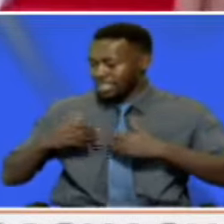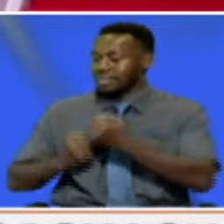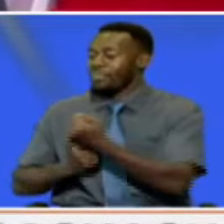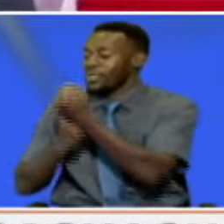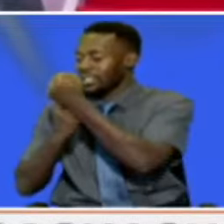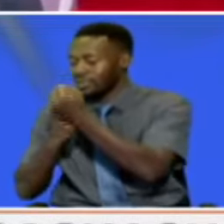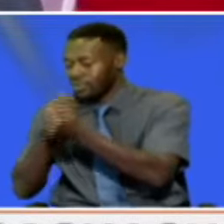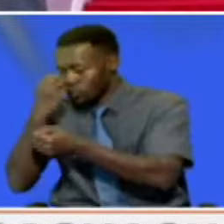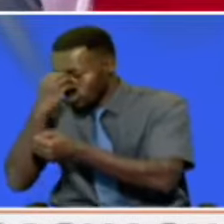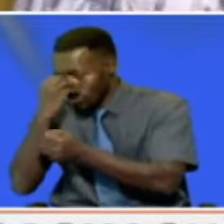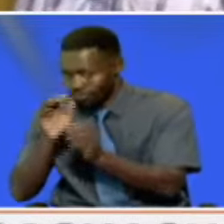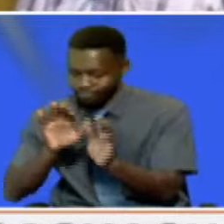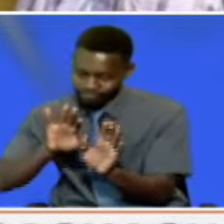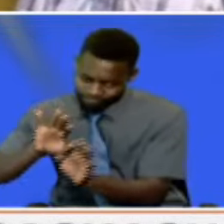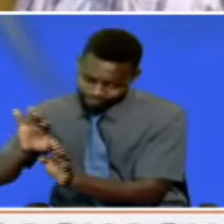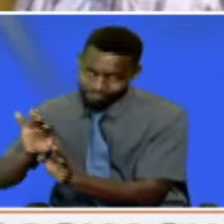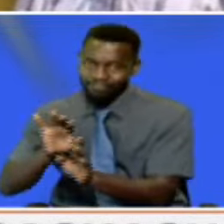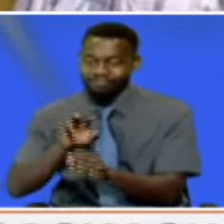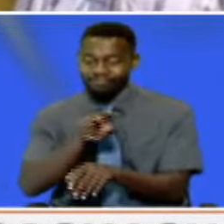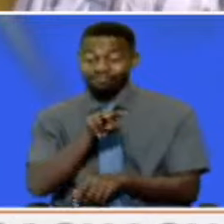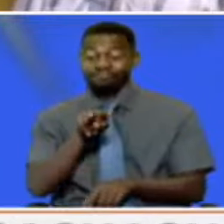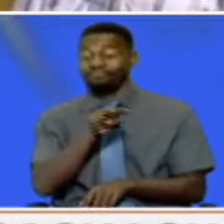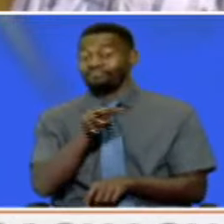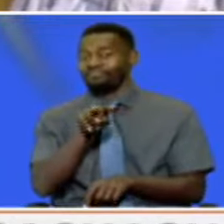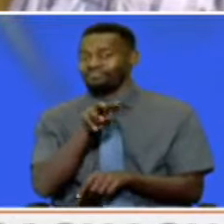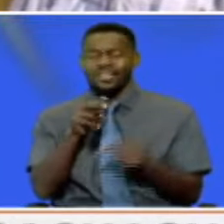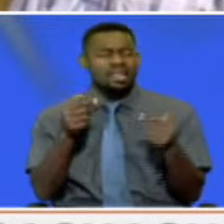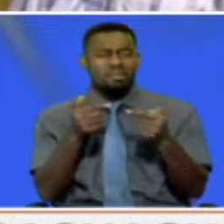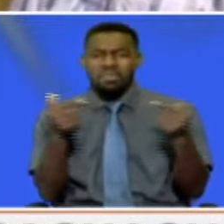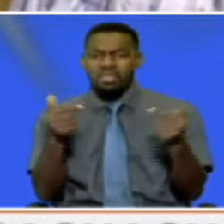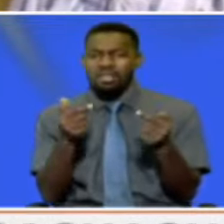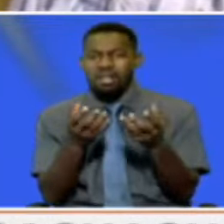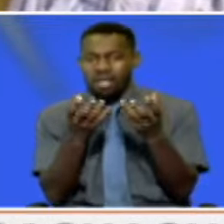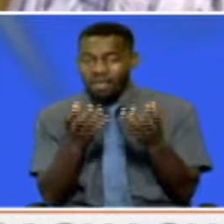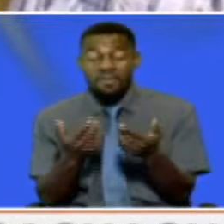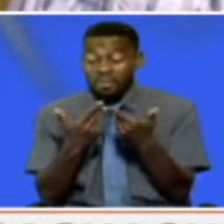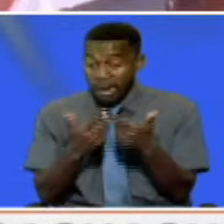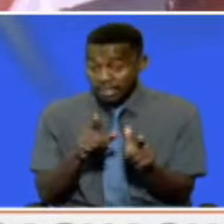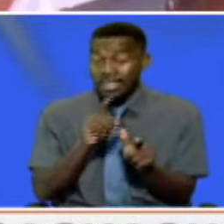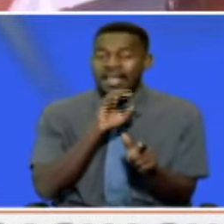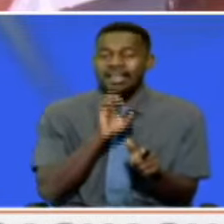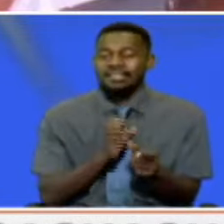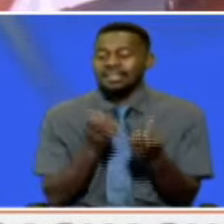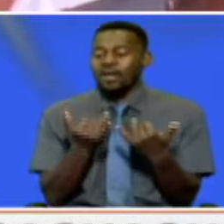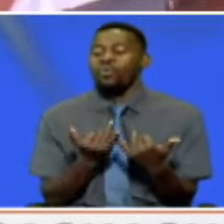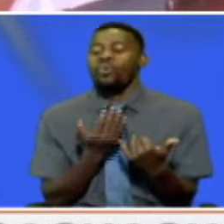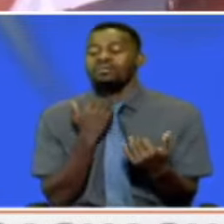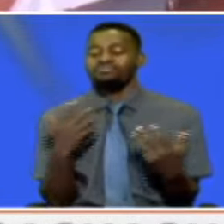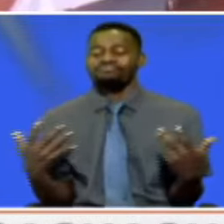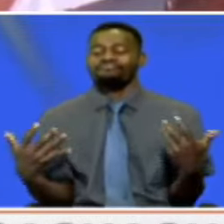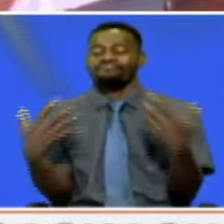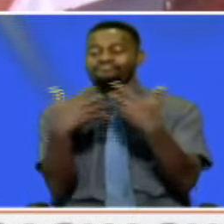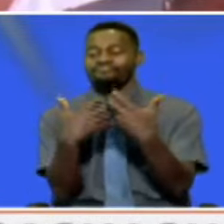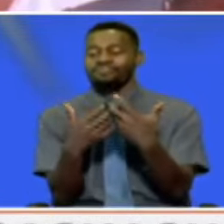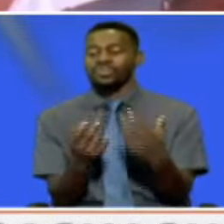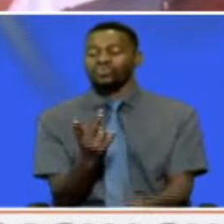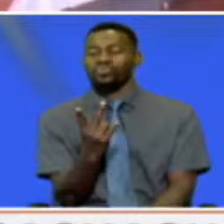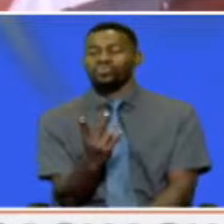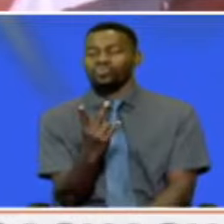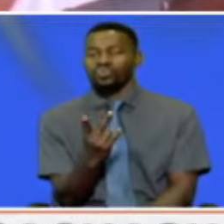kushikilia misimamo mikali, wazee hawa wameapa kuongoza juhudi za mapatano yao. Our solution yetu,